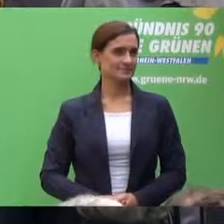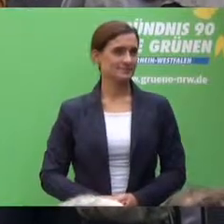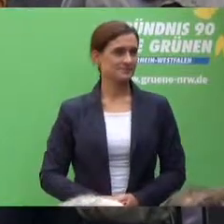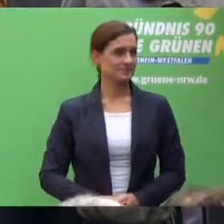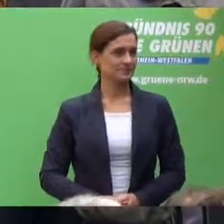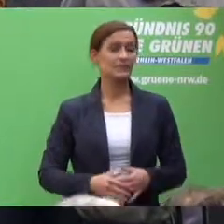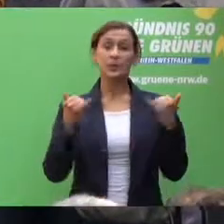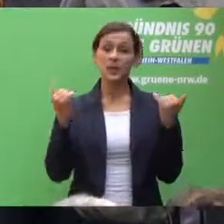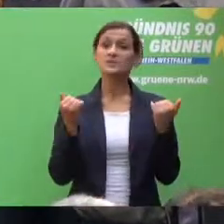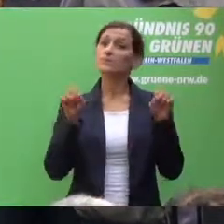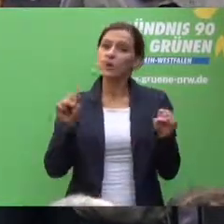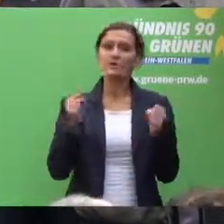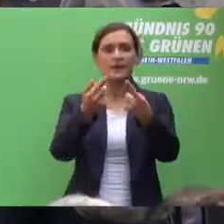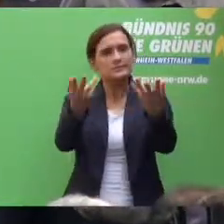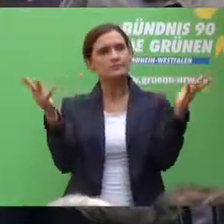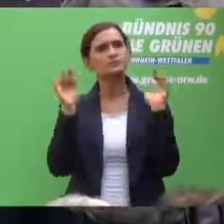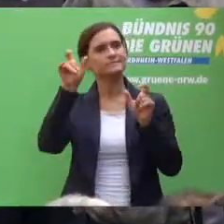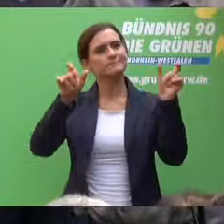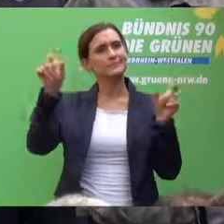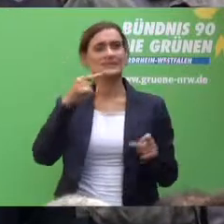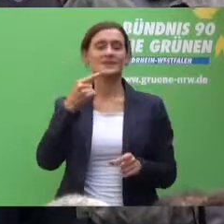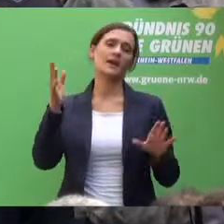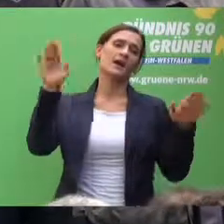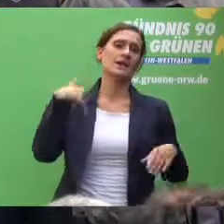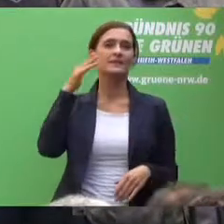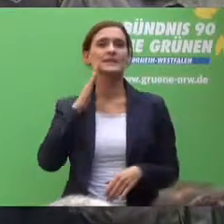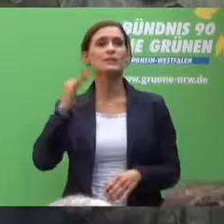Jetzt sagen einige: Liebe Grüne,